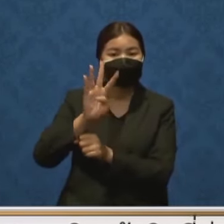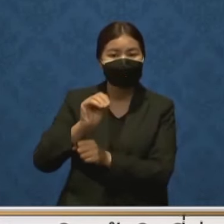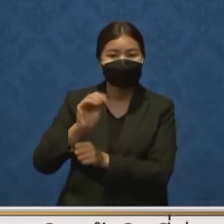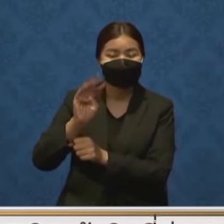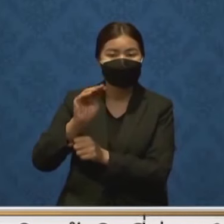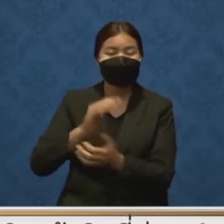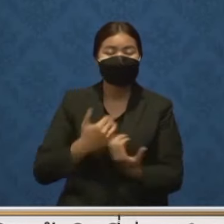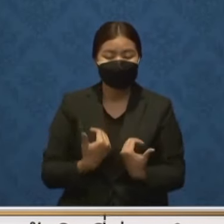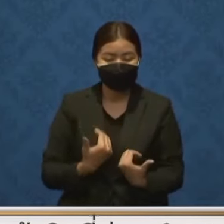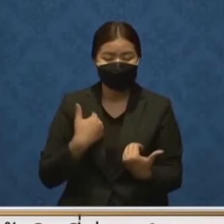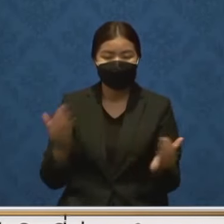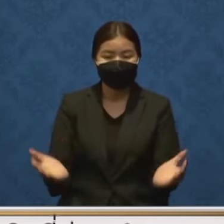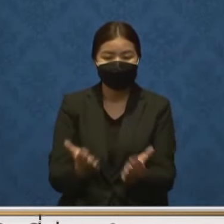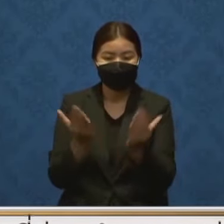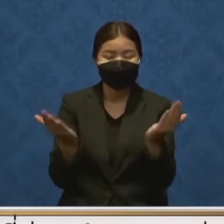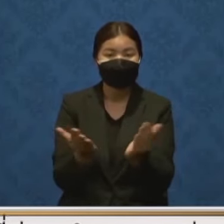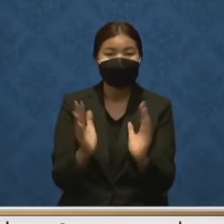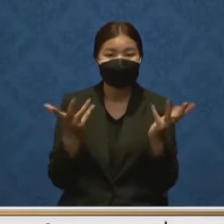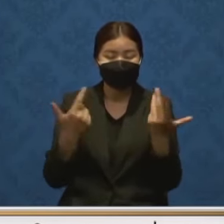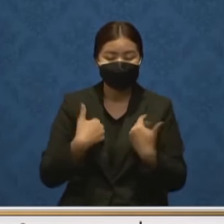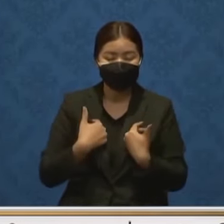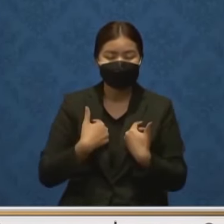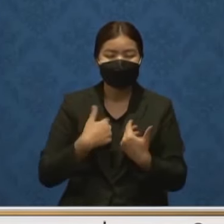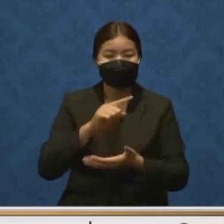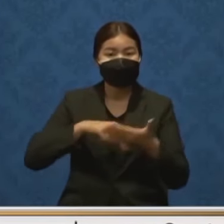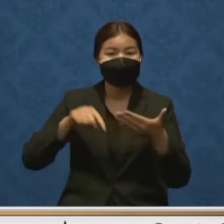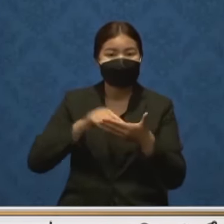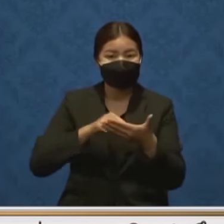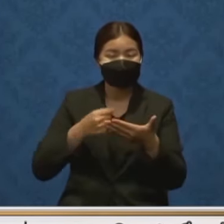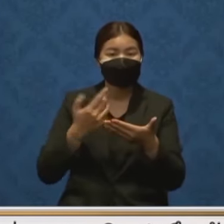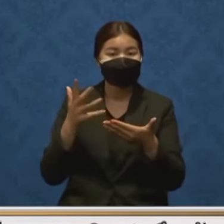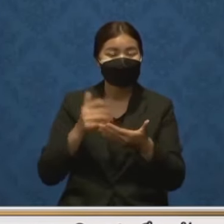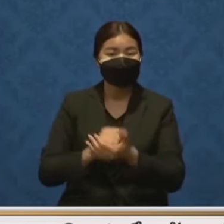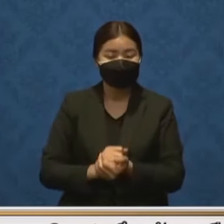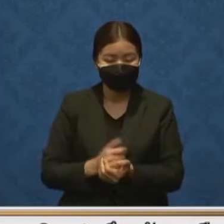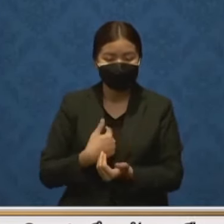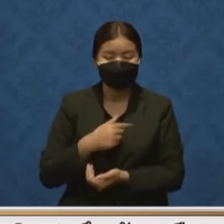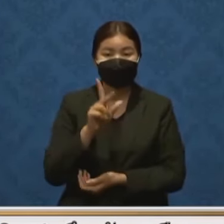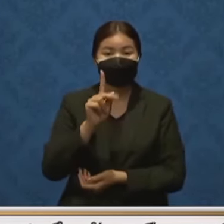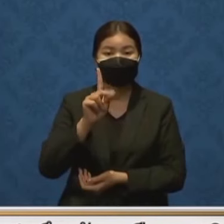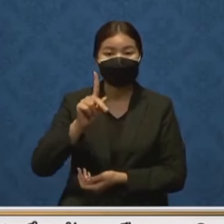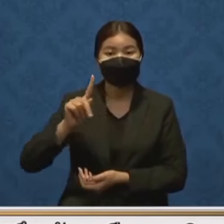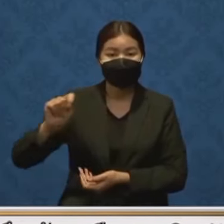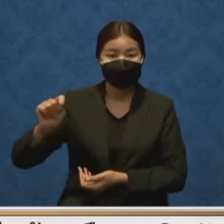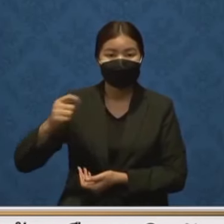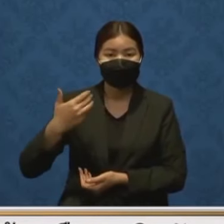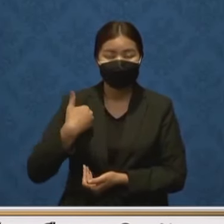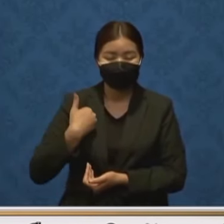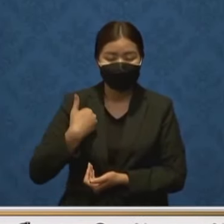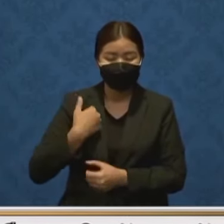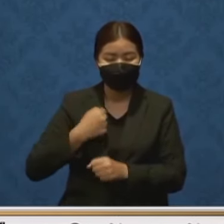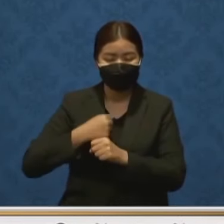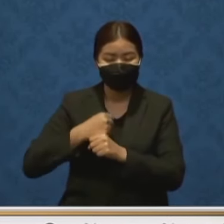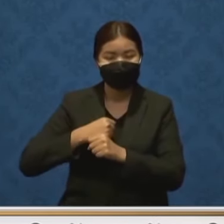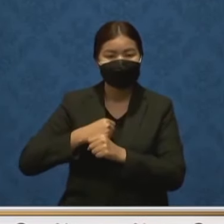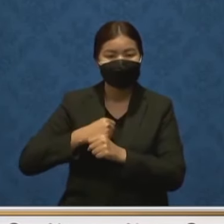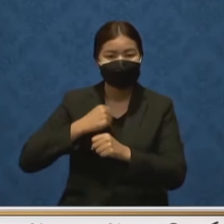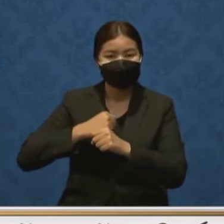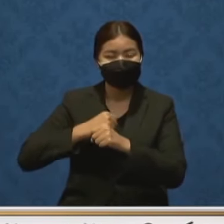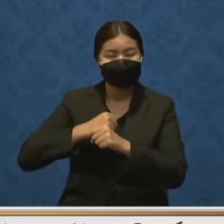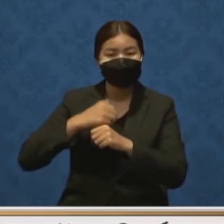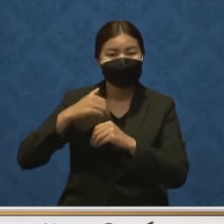เครือข่ายองค์กรสังเกตการณ์เลือกตั้งเลยค่ะและก็เกาะต่อไม่ได้มีผลงานอะไรที่จะสร้างนะคะเครือข่าย